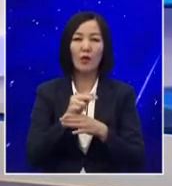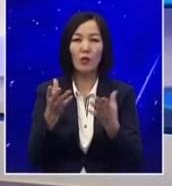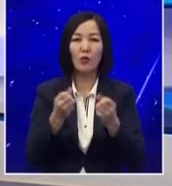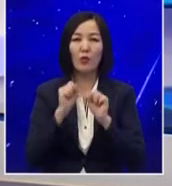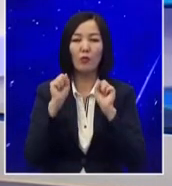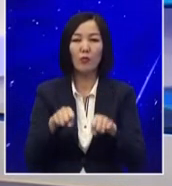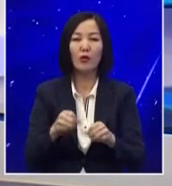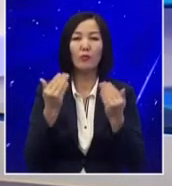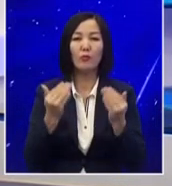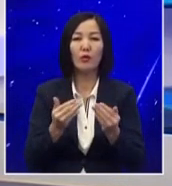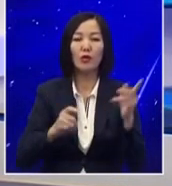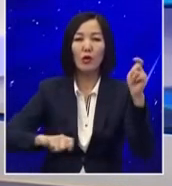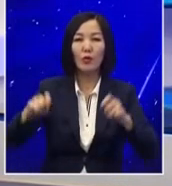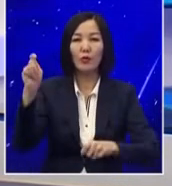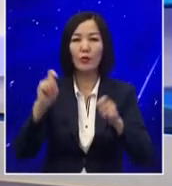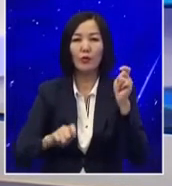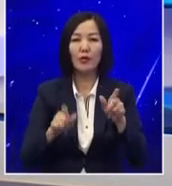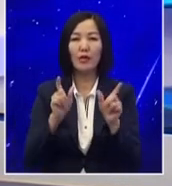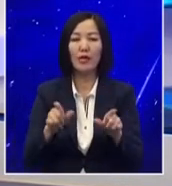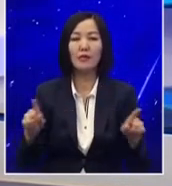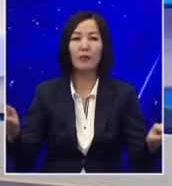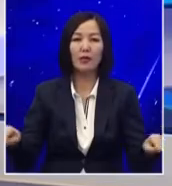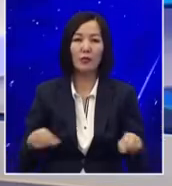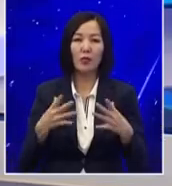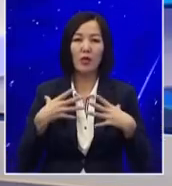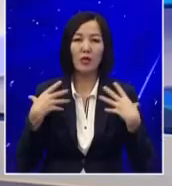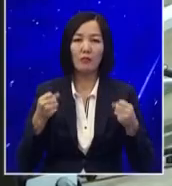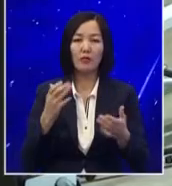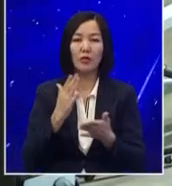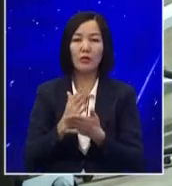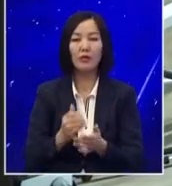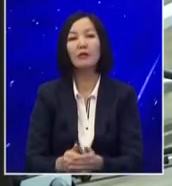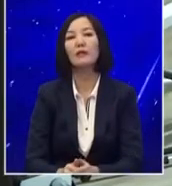ұйым еліміздің түкпір-түкпірінен келген азаматтарды оңалтып жатыр.